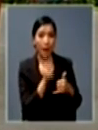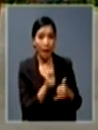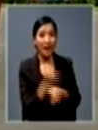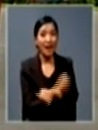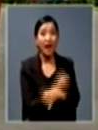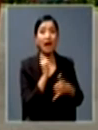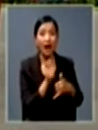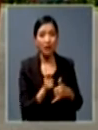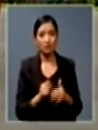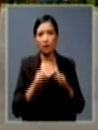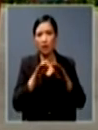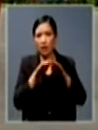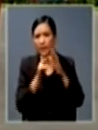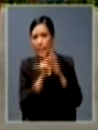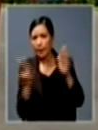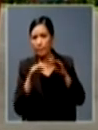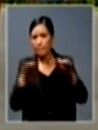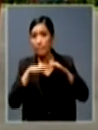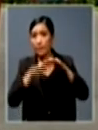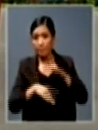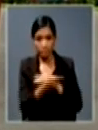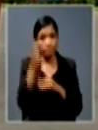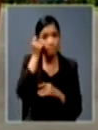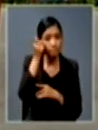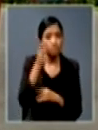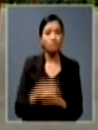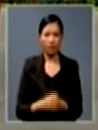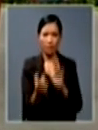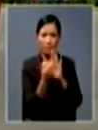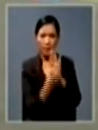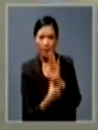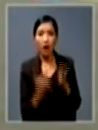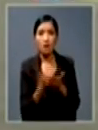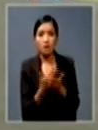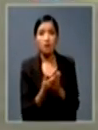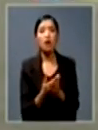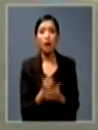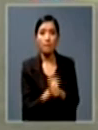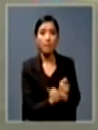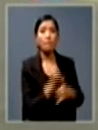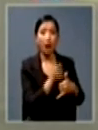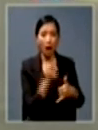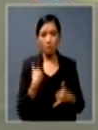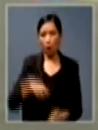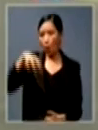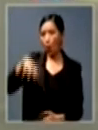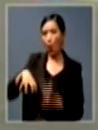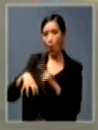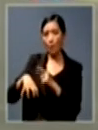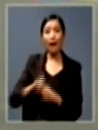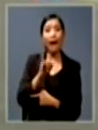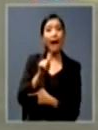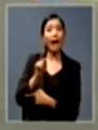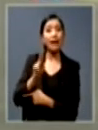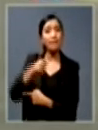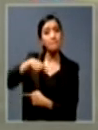ือท่านผู้ชมเข้าใจนิดหนึ่งนะครับว่าการกำหนดอัตราค่าจ้างขั้นต่ำเนี่ยเขามีคณะกรรมการเขาเรียกว่าองค์กรไตรภาคีคำว่าไตรภ